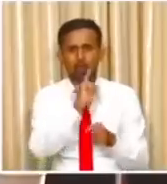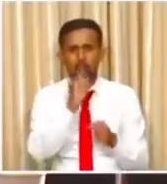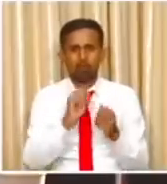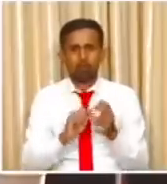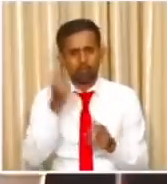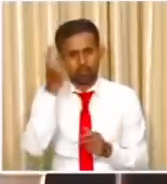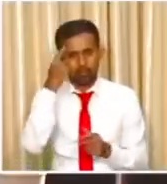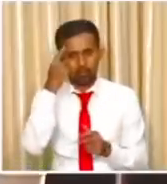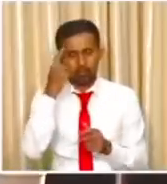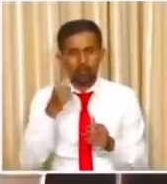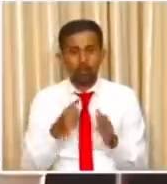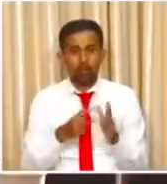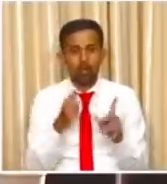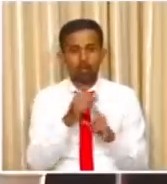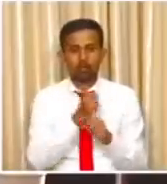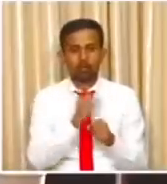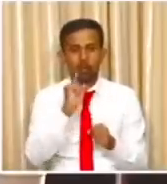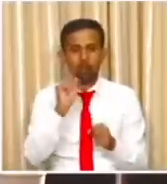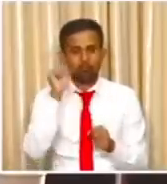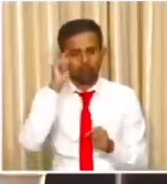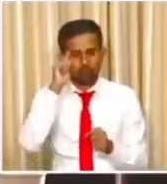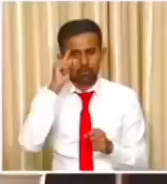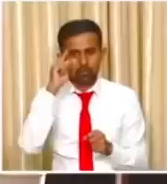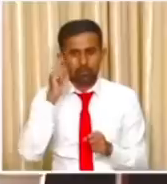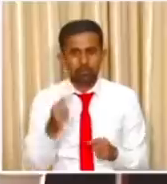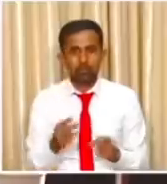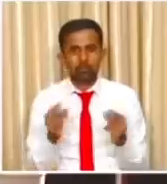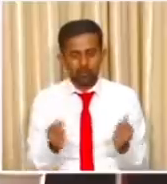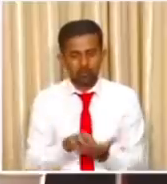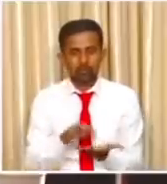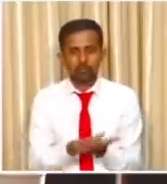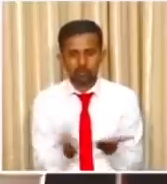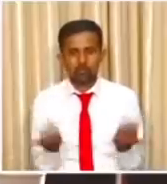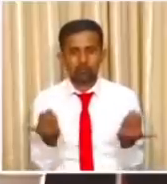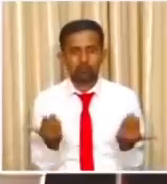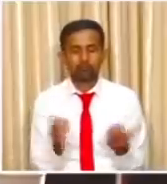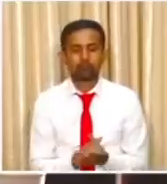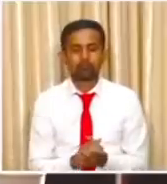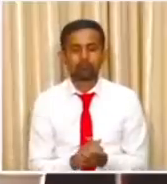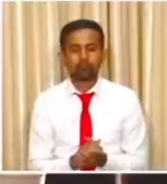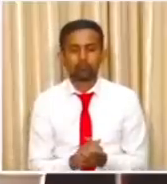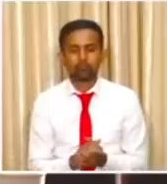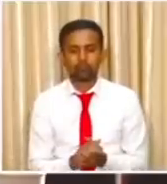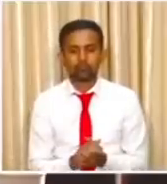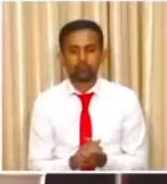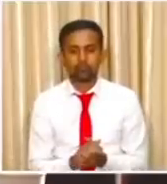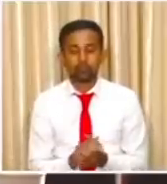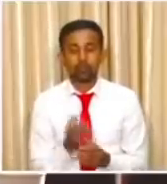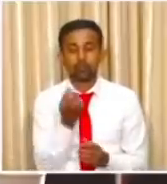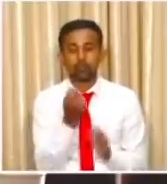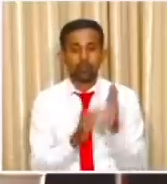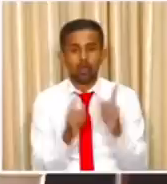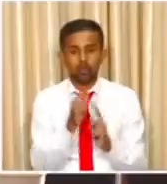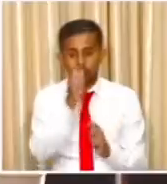අපි දන්නවා. නීති කෙටුපද දෙපාර්තමේන්තුව ගැන දන්නවා. ඒ නිසා මම හිතන්නේ අපි ඉතා ඉක්මනින් මේ පිළිබඳව තීන්දුවක් ගත යුතුයි. ඊළඟ විශේෂම දැන් මුදල්